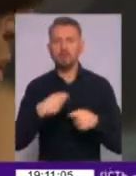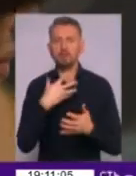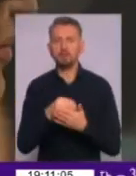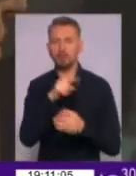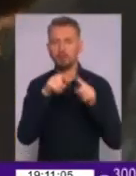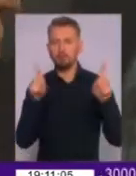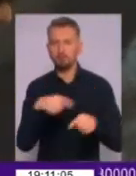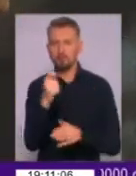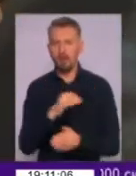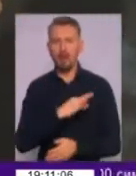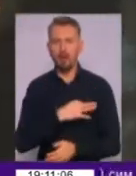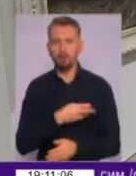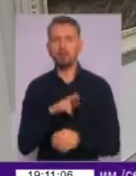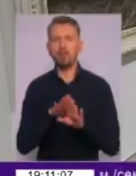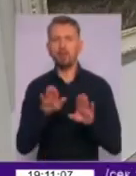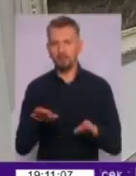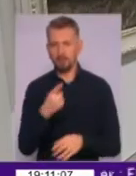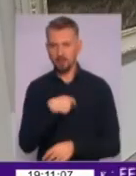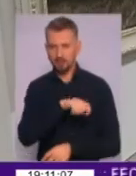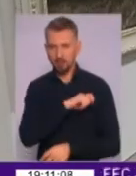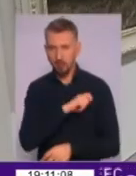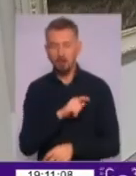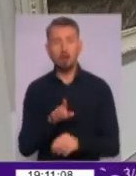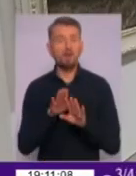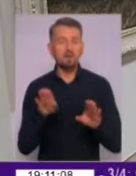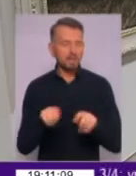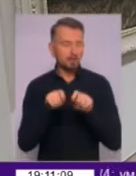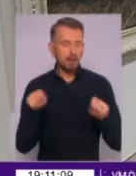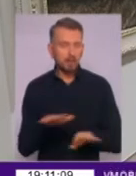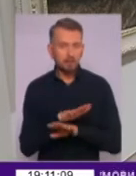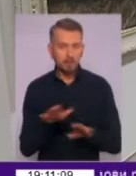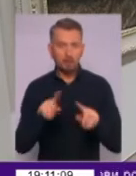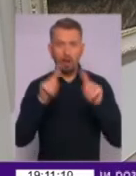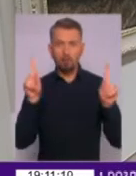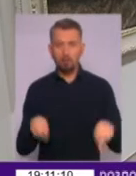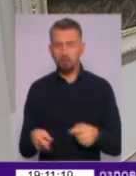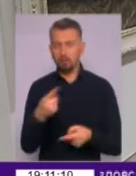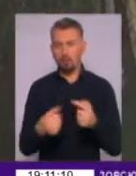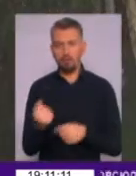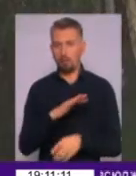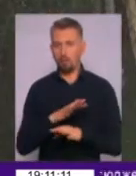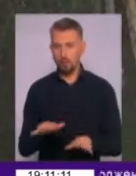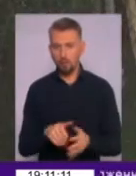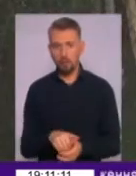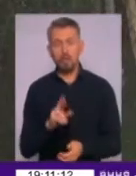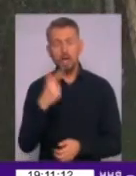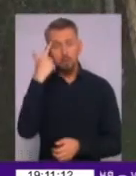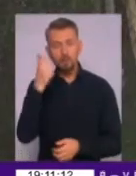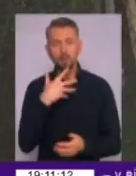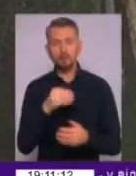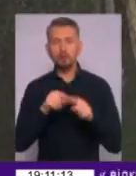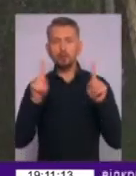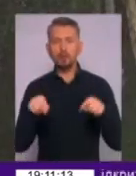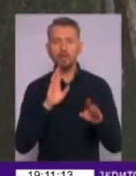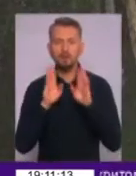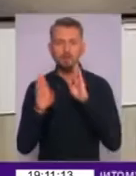агенту для виставки в Іспанії. Проте експозиція там так і не відкрилася, а полотна не повернули. Як повідомив на своїй сторінці у Фейсбук радник